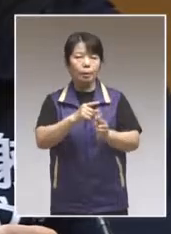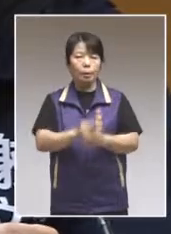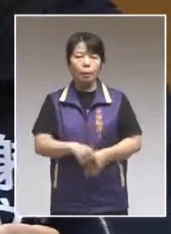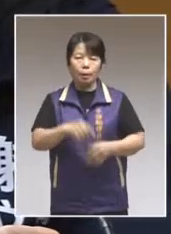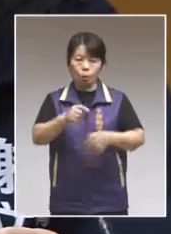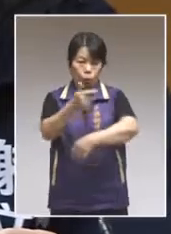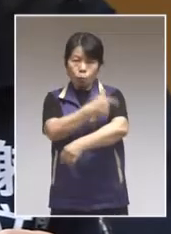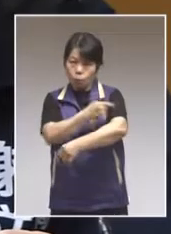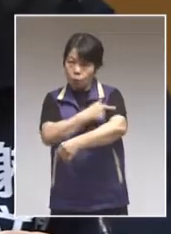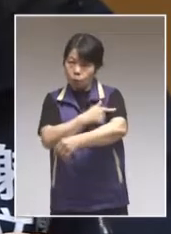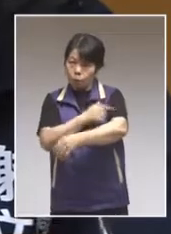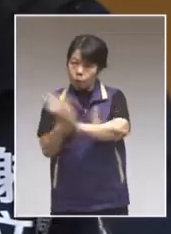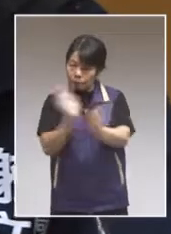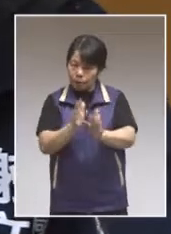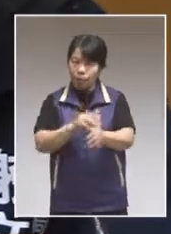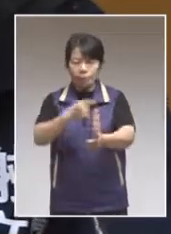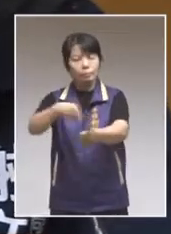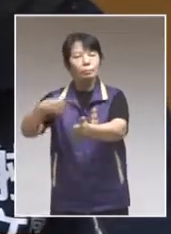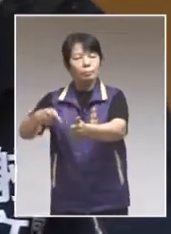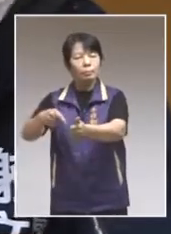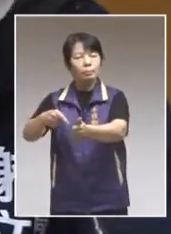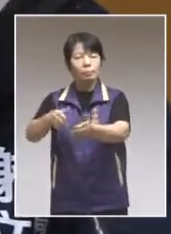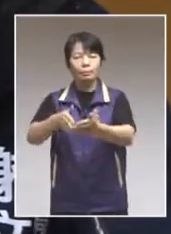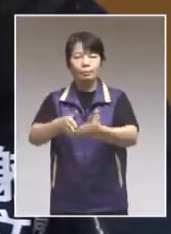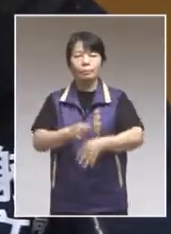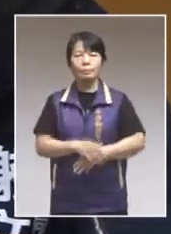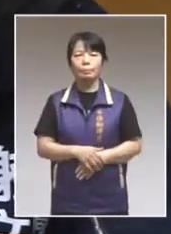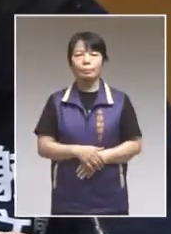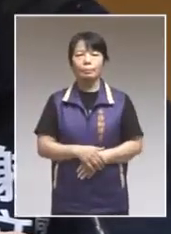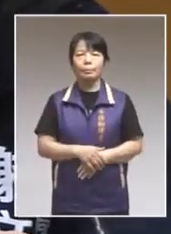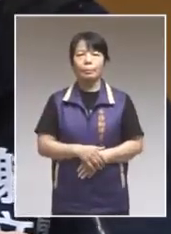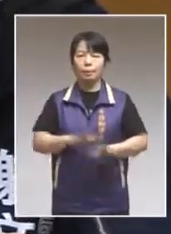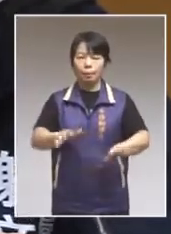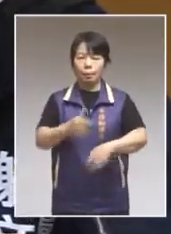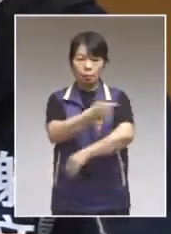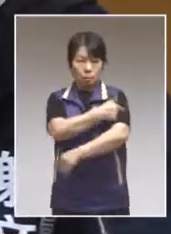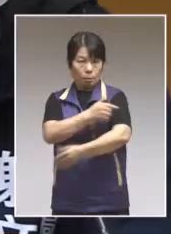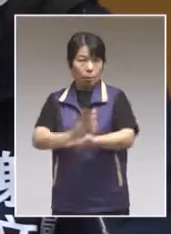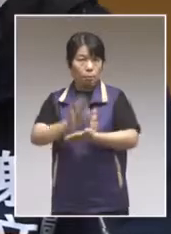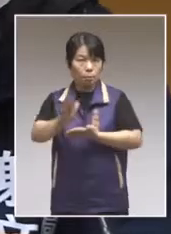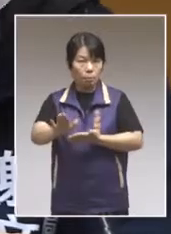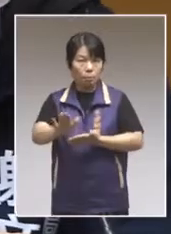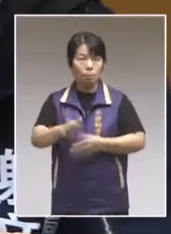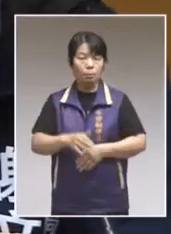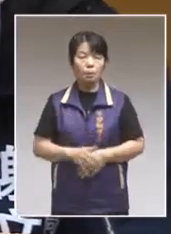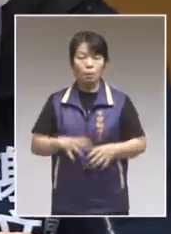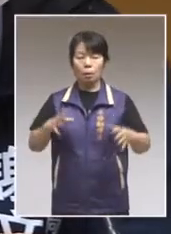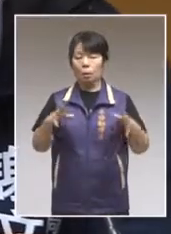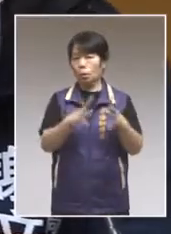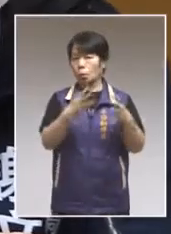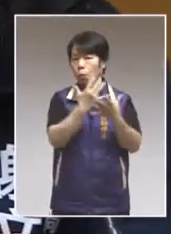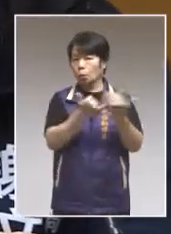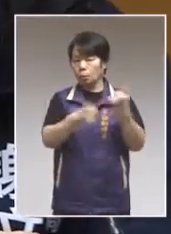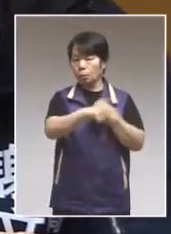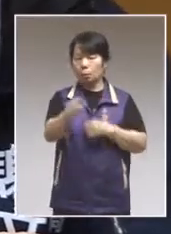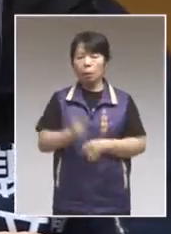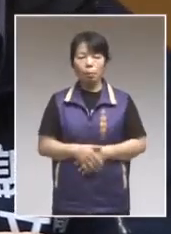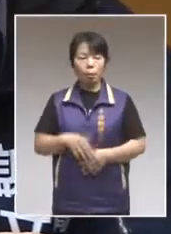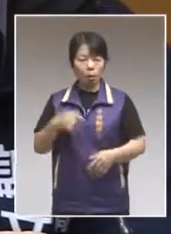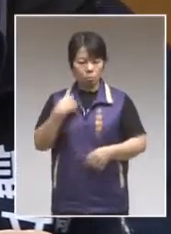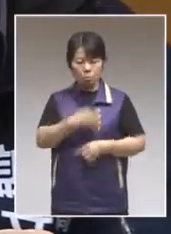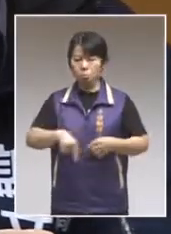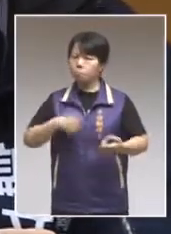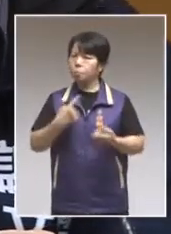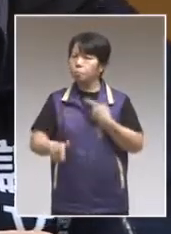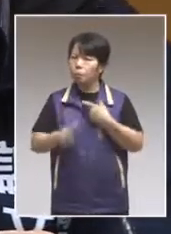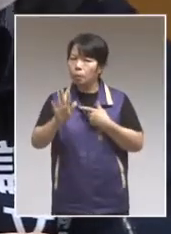这个接种的一个须知相关的这个规定。那另外，特别是施打之后，如果同学有任何不适，都可以申